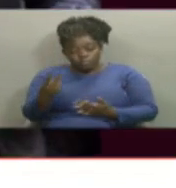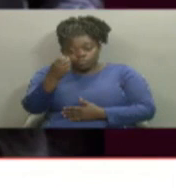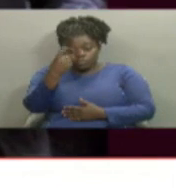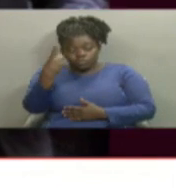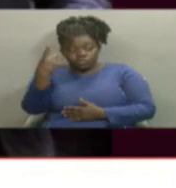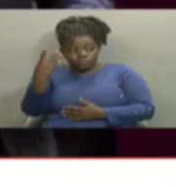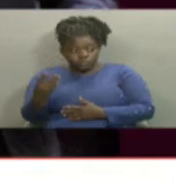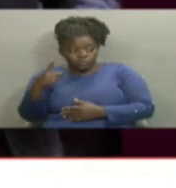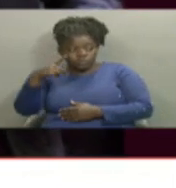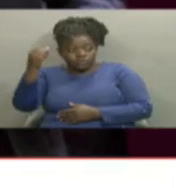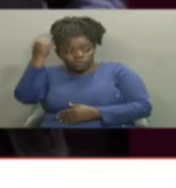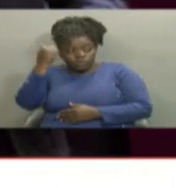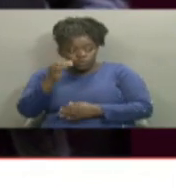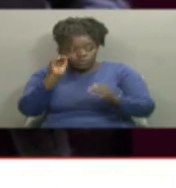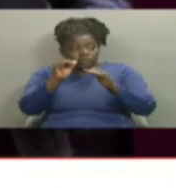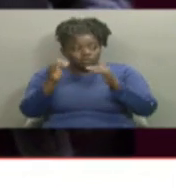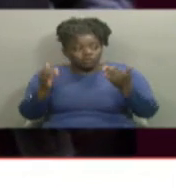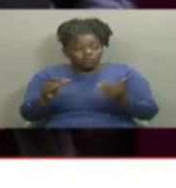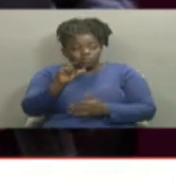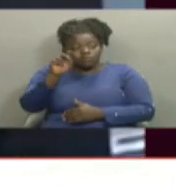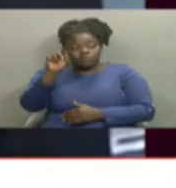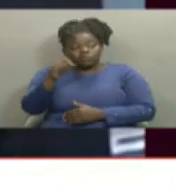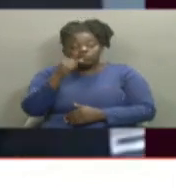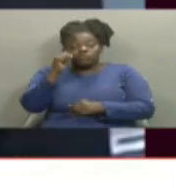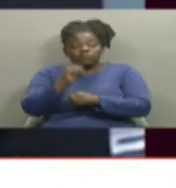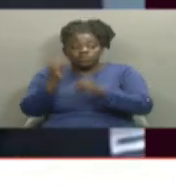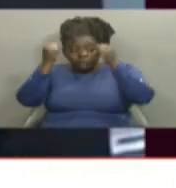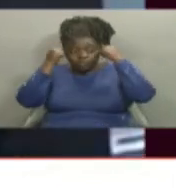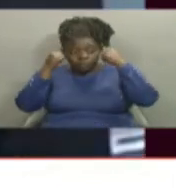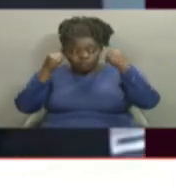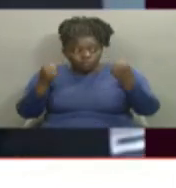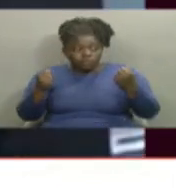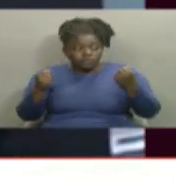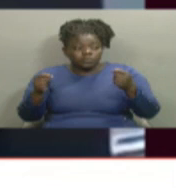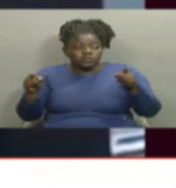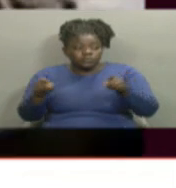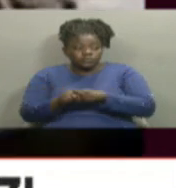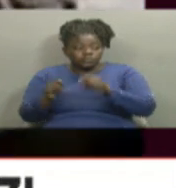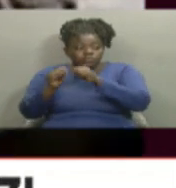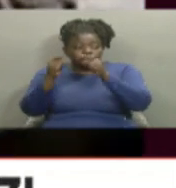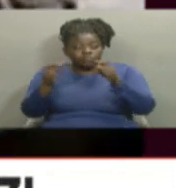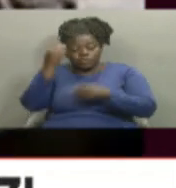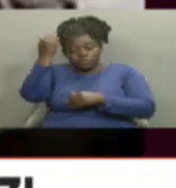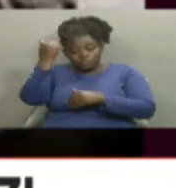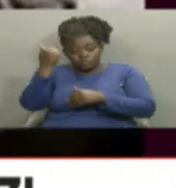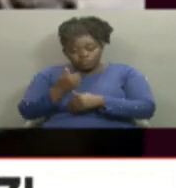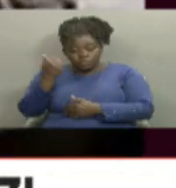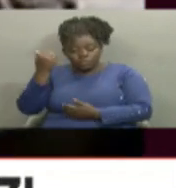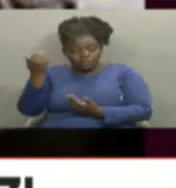mkoti yensu ino kuza kira ya lika uruto. Ya kulanga presidenti. Wabachari nyamuchemo. Choka koti yensu ino wese